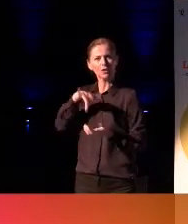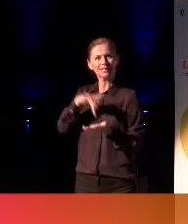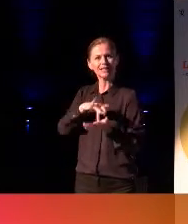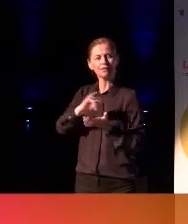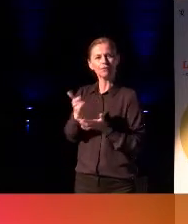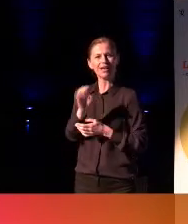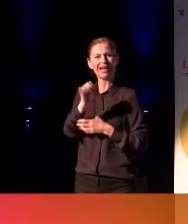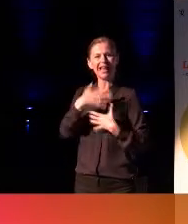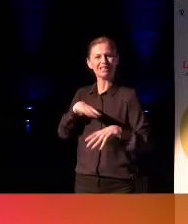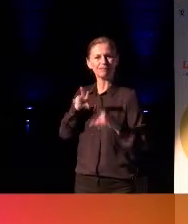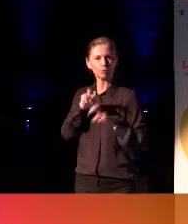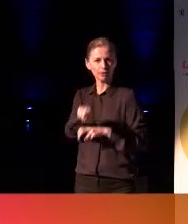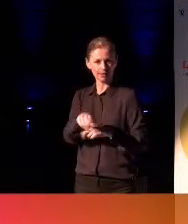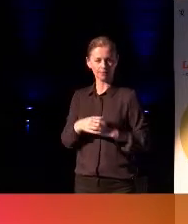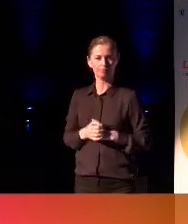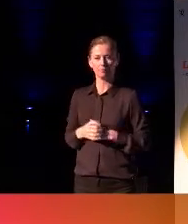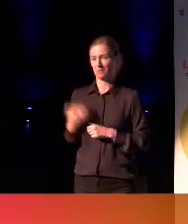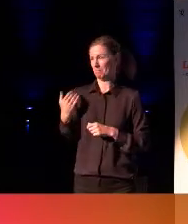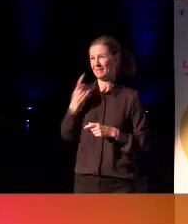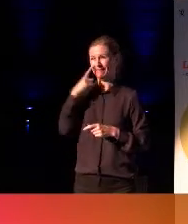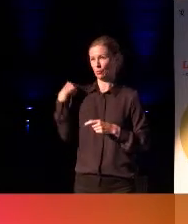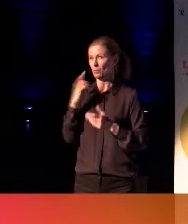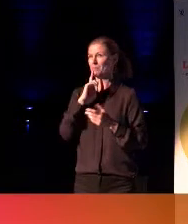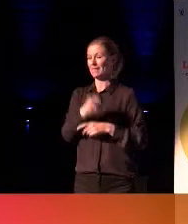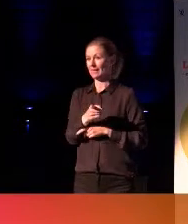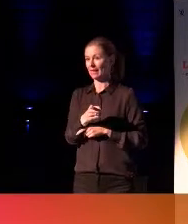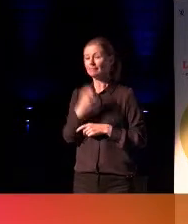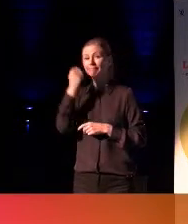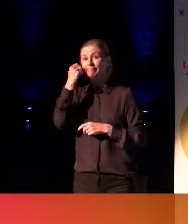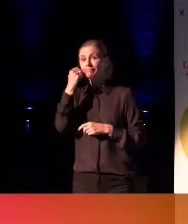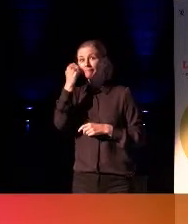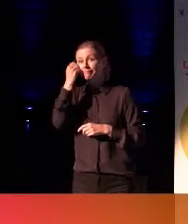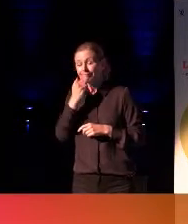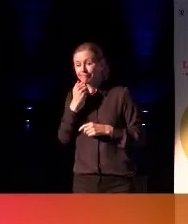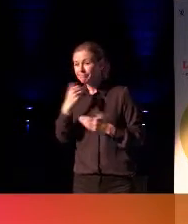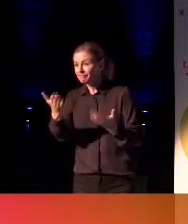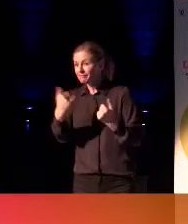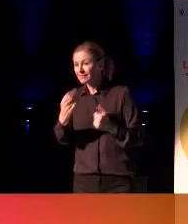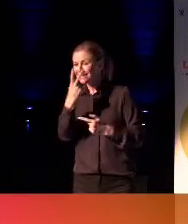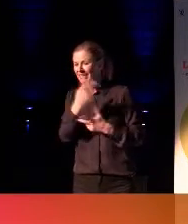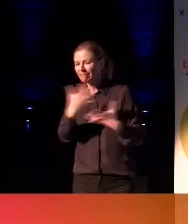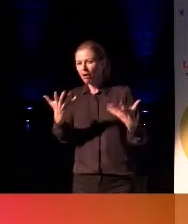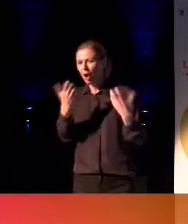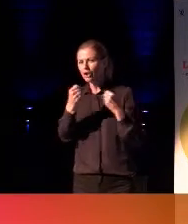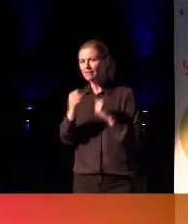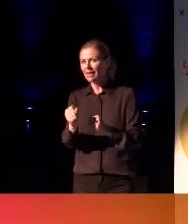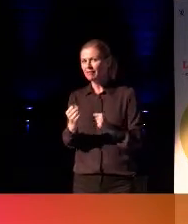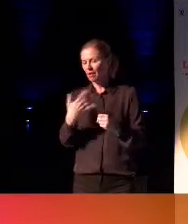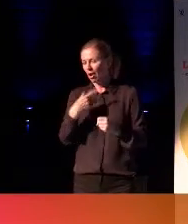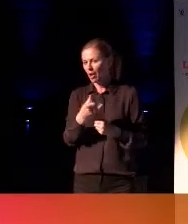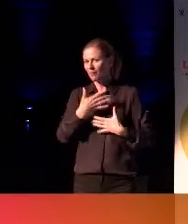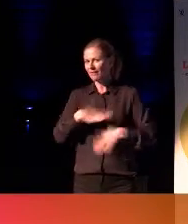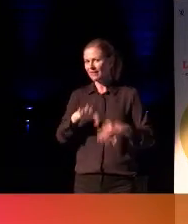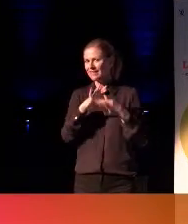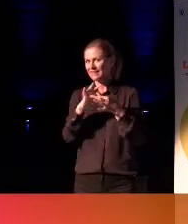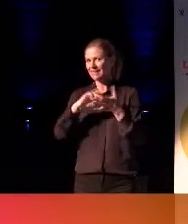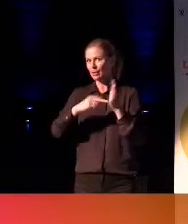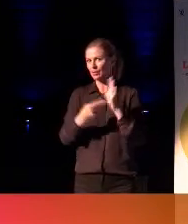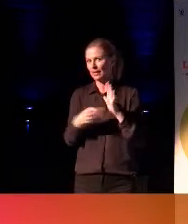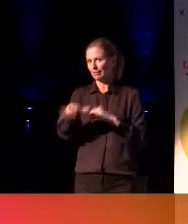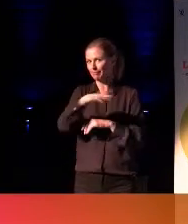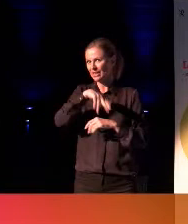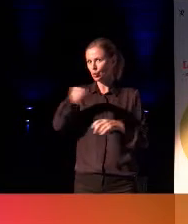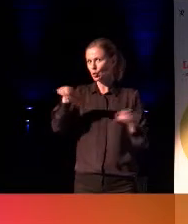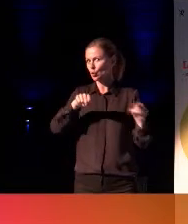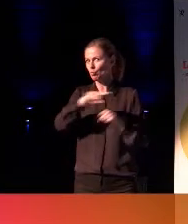senter for e-helseforskning. Det gjorde vi i fjor. Kan dere finne ut hva slags type aktivitet det på velferdsteknologiområdet nå i